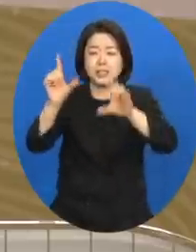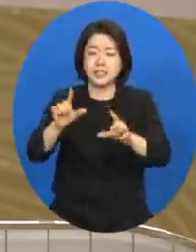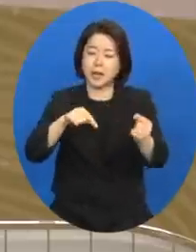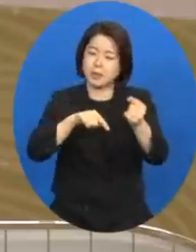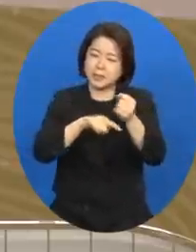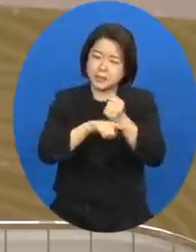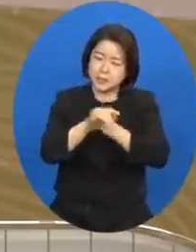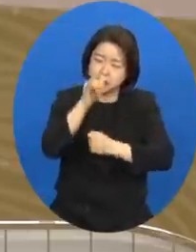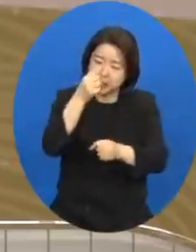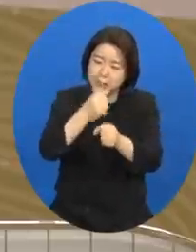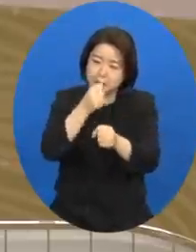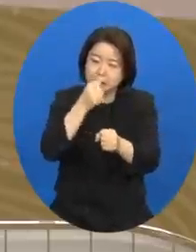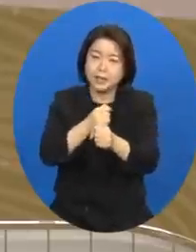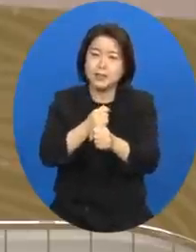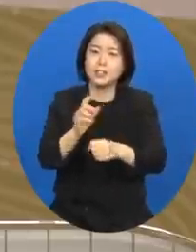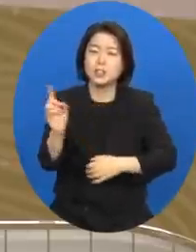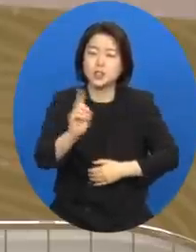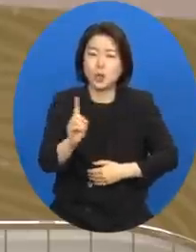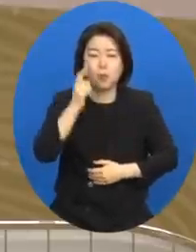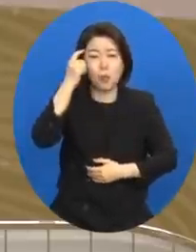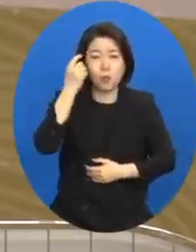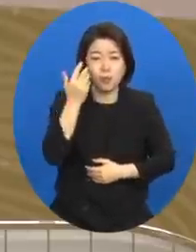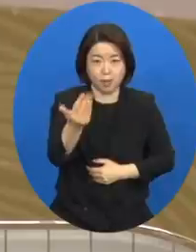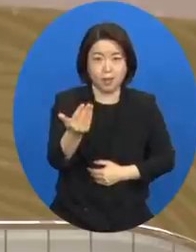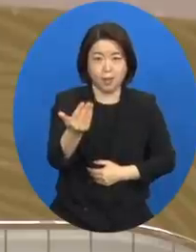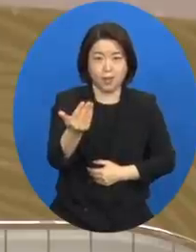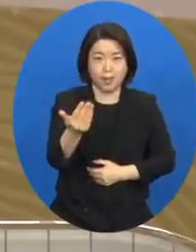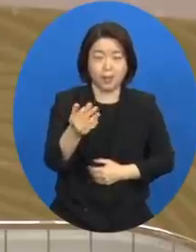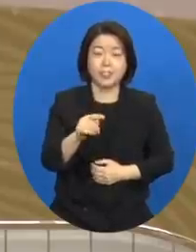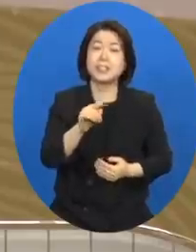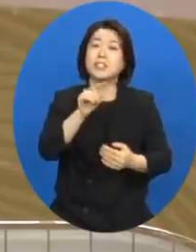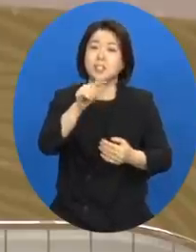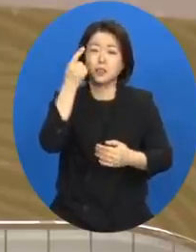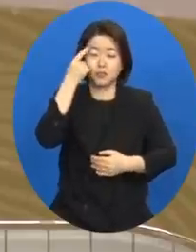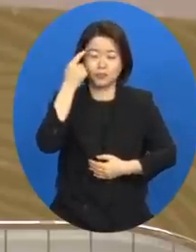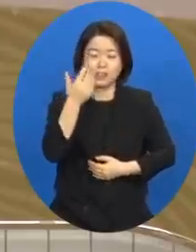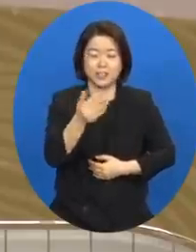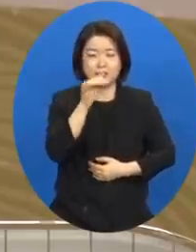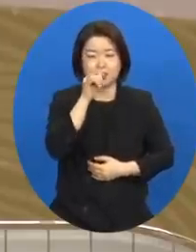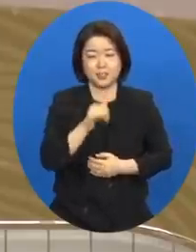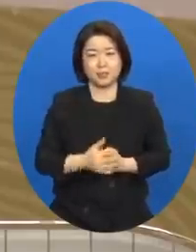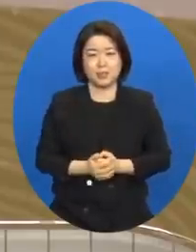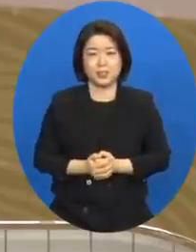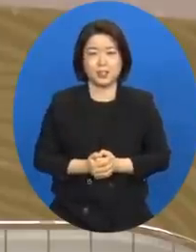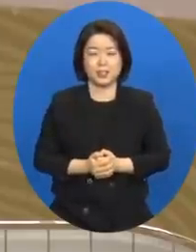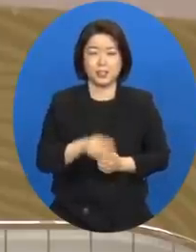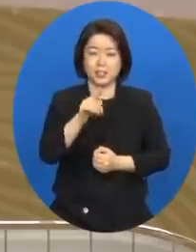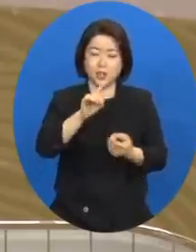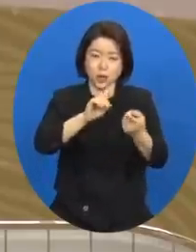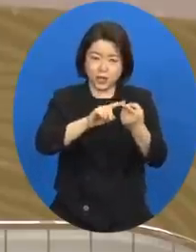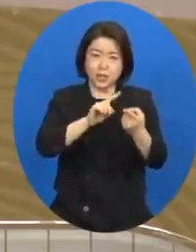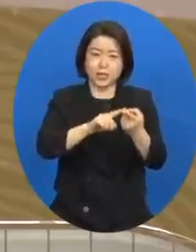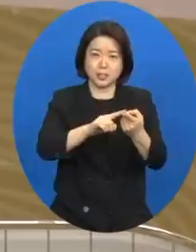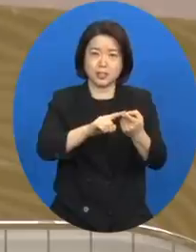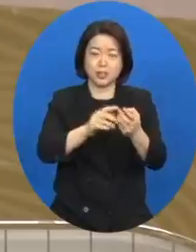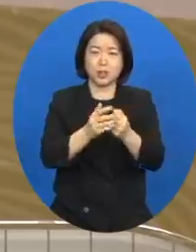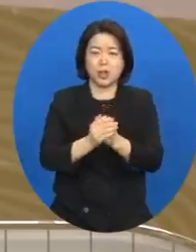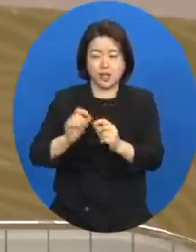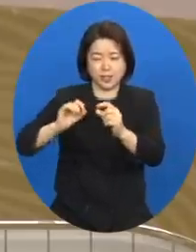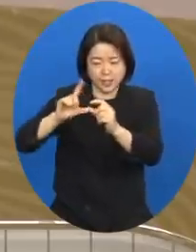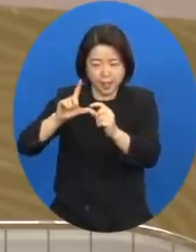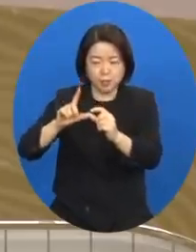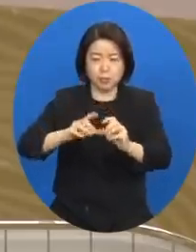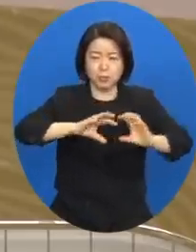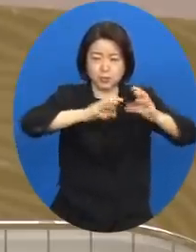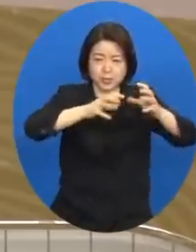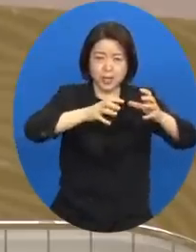있게 만드는 것이 무엇입니까? 그 질문이에요. 이 질문에 대해서 대부분의